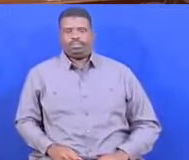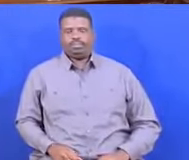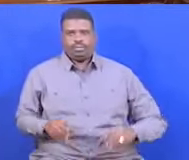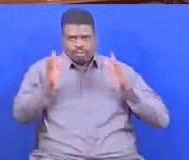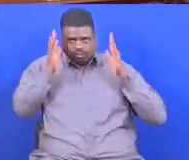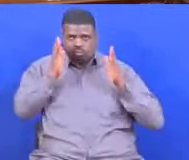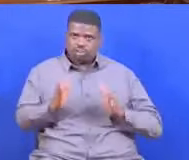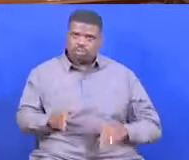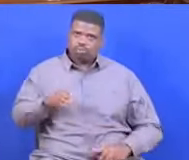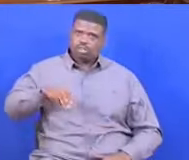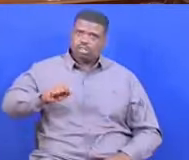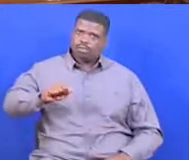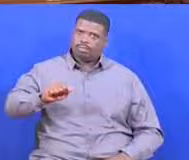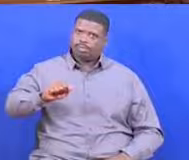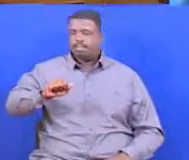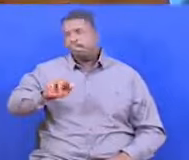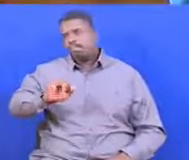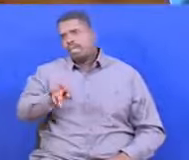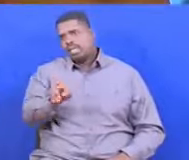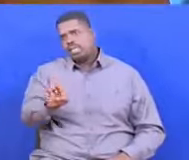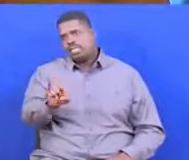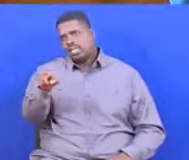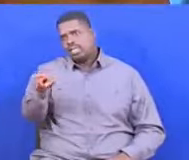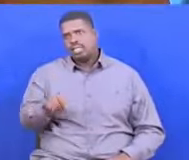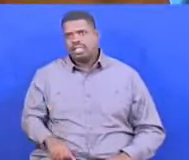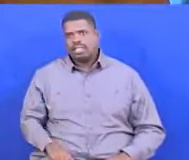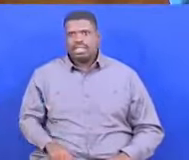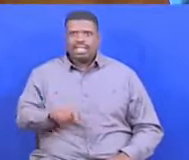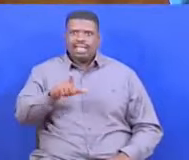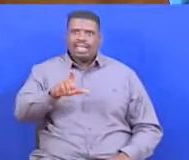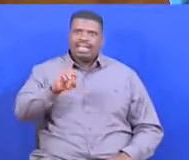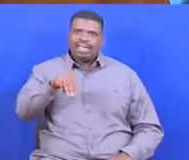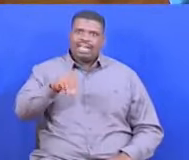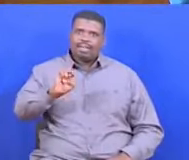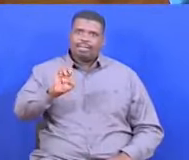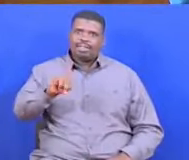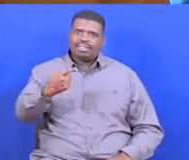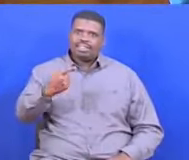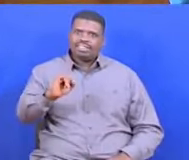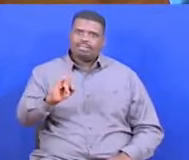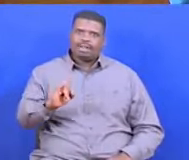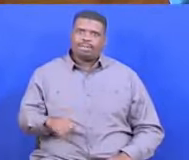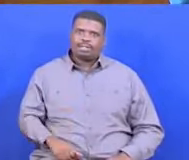Mheshimiwa Athmani Maige, Mheshimiwa Athmani Maige, remittance kwa Kiswahili ni nini?